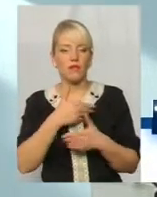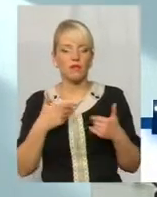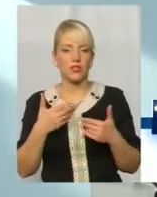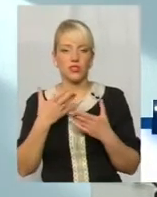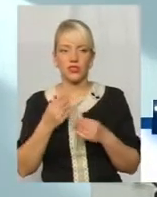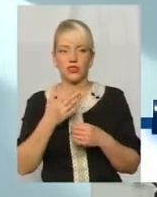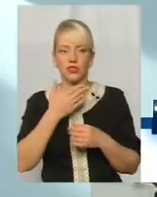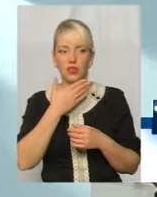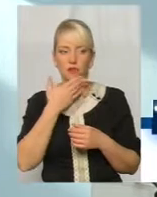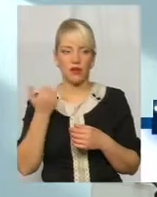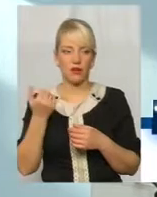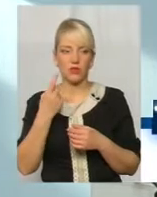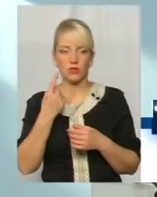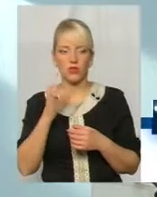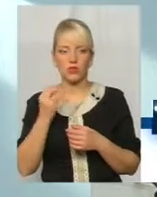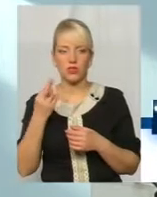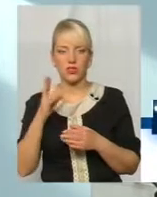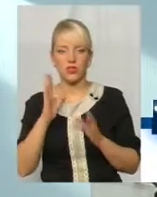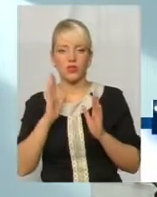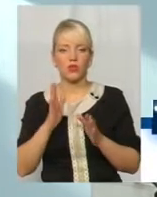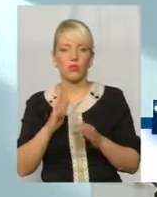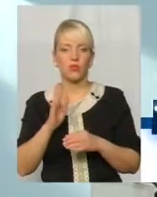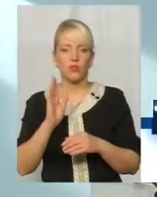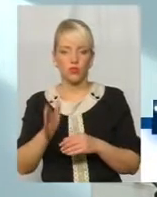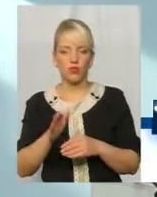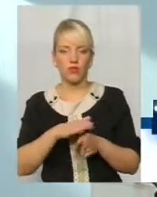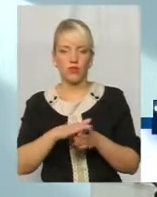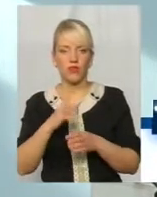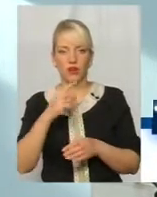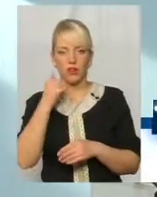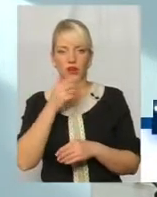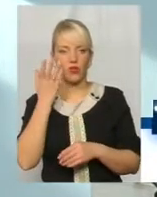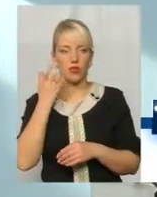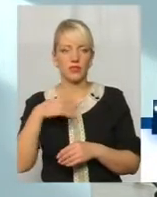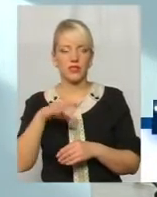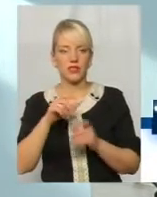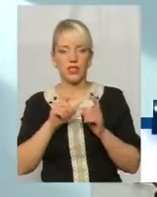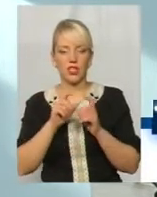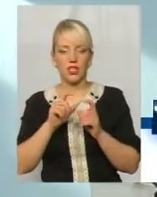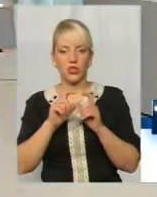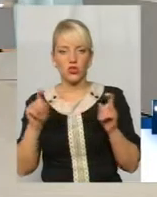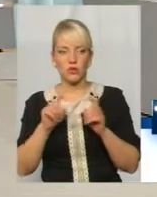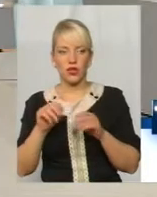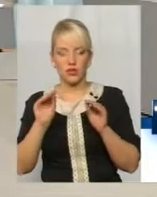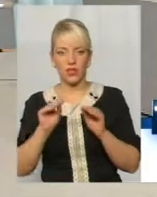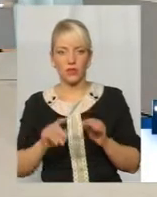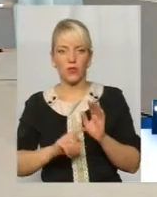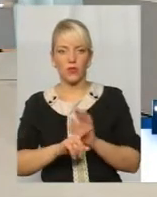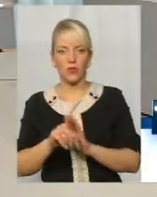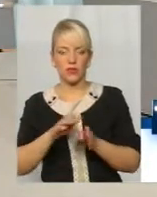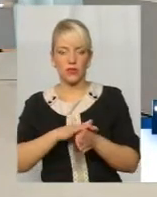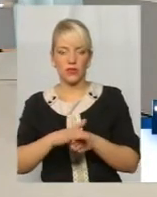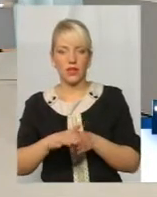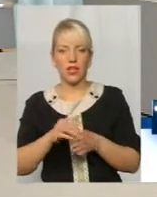маємо, з 1 січня буде всього-навсього рік, коли вже всі суб'єкти декларування повністю почали заповнювати свої